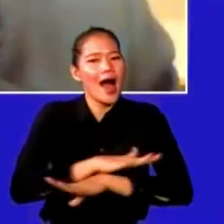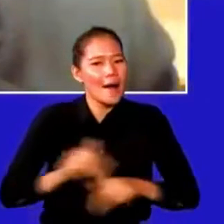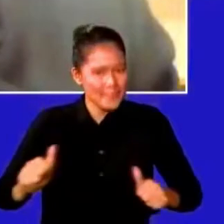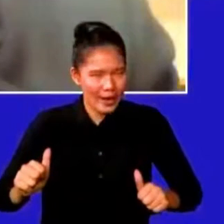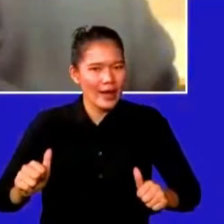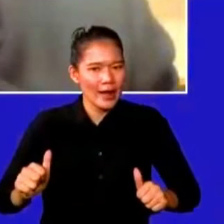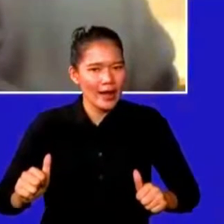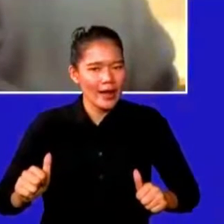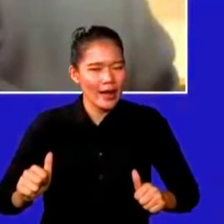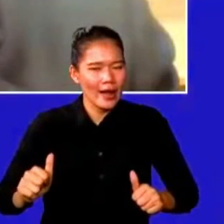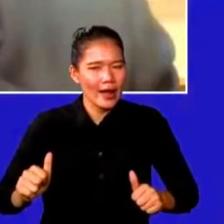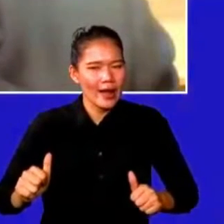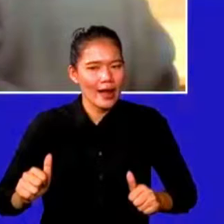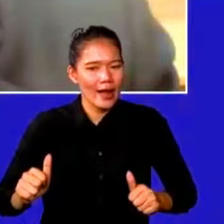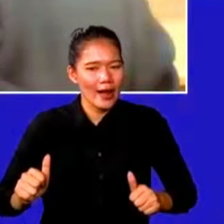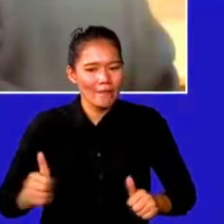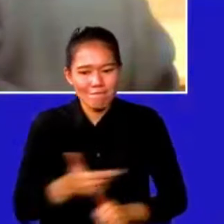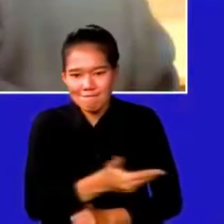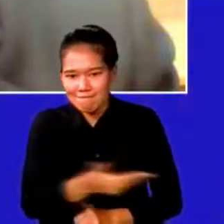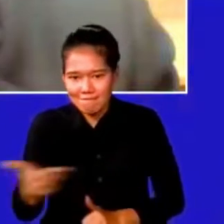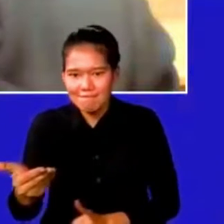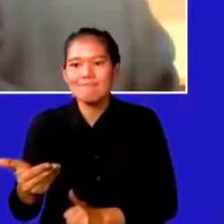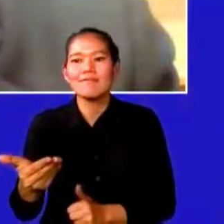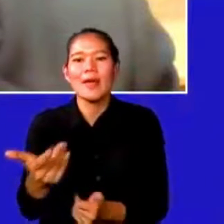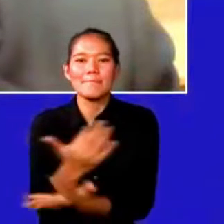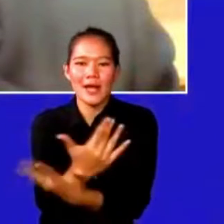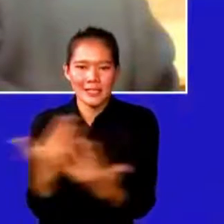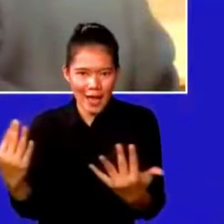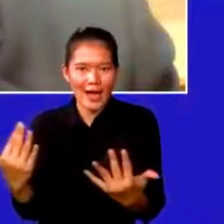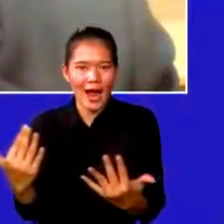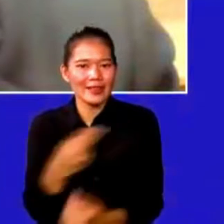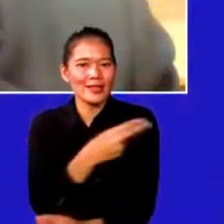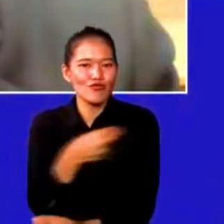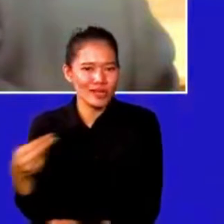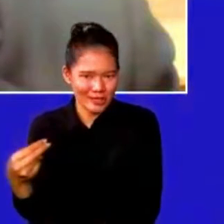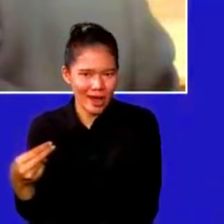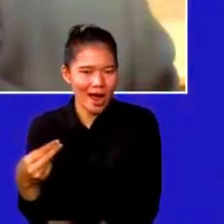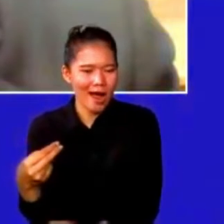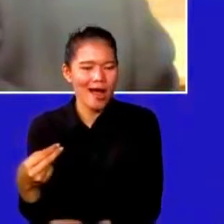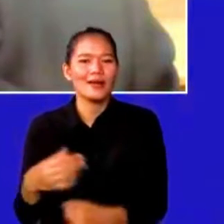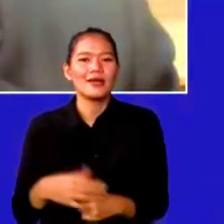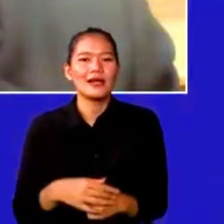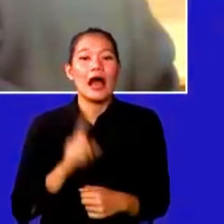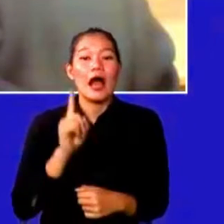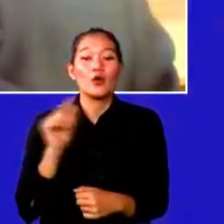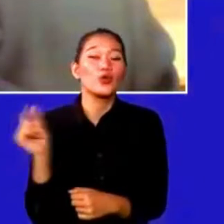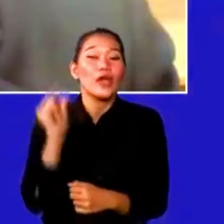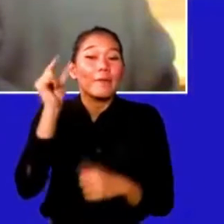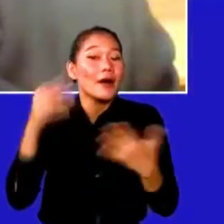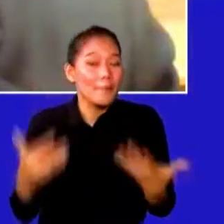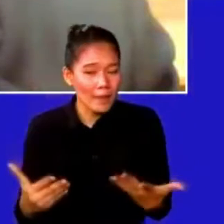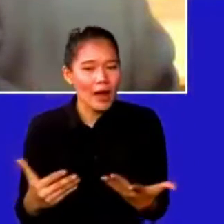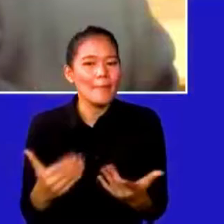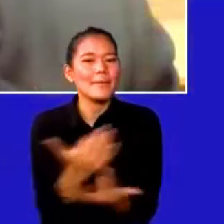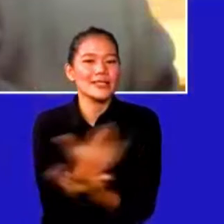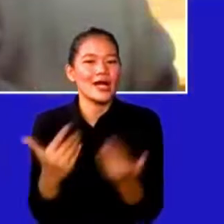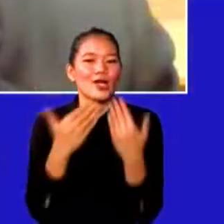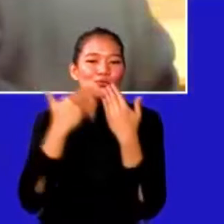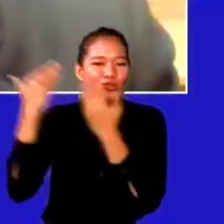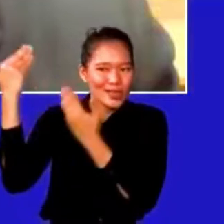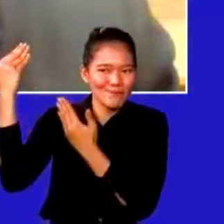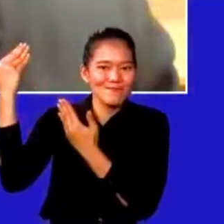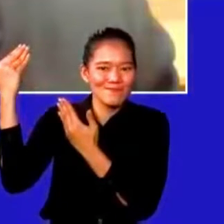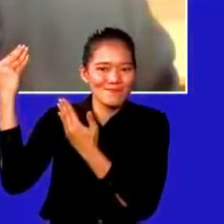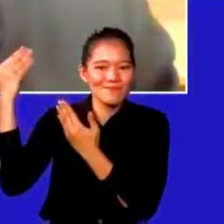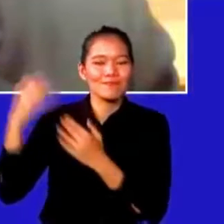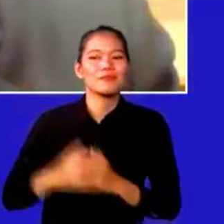untuk digunakan oleh masyarakat Indonesia terutama yang mayoritas muslim yang